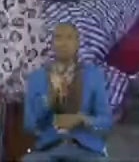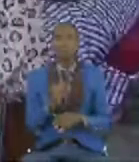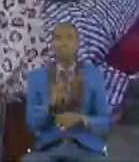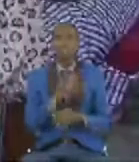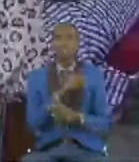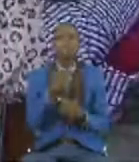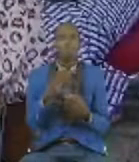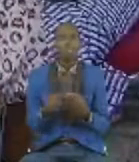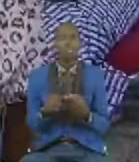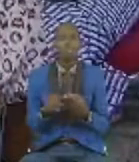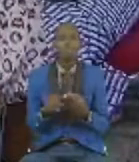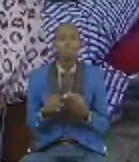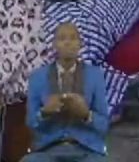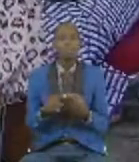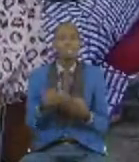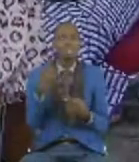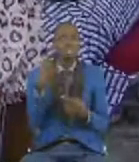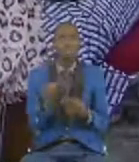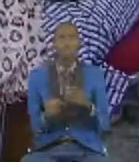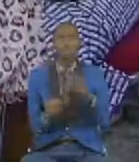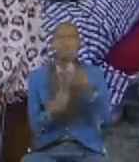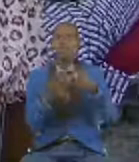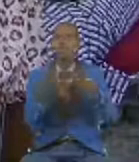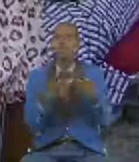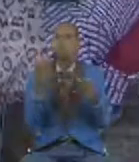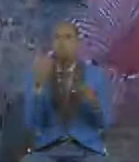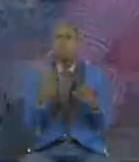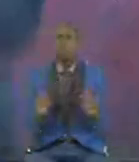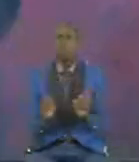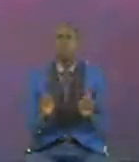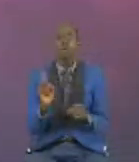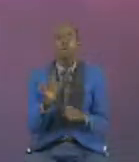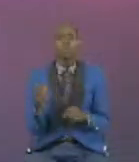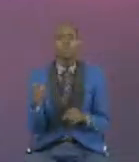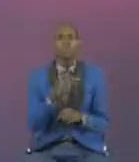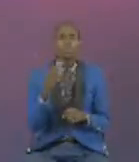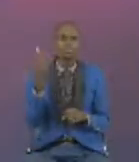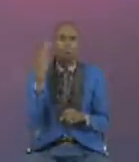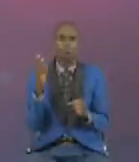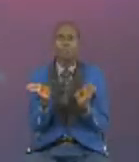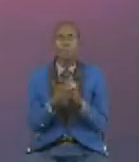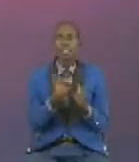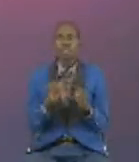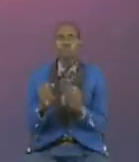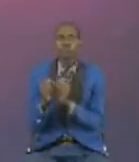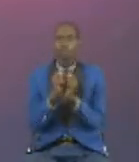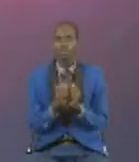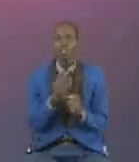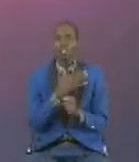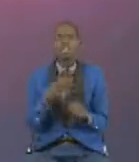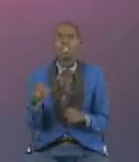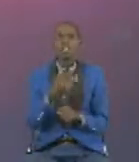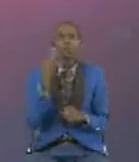ils eurent prié, le lieu où ils étaient assemblés trembla. » Ils furent tous remplis